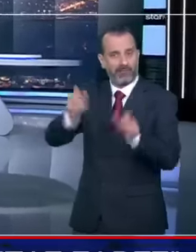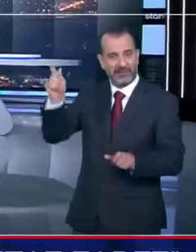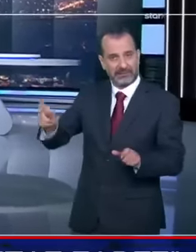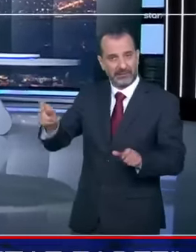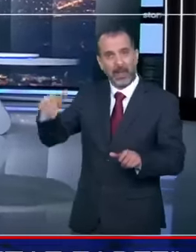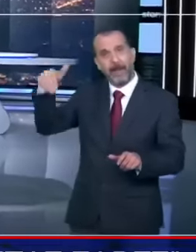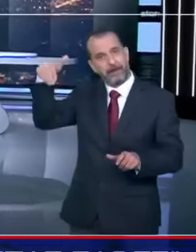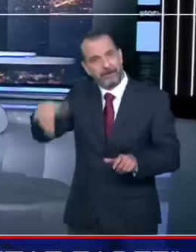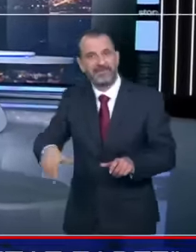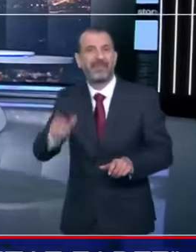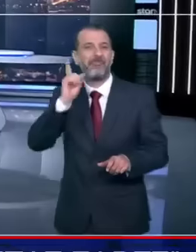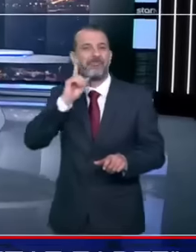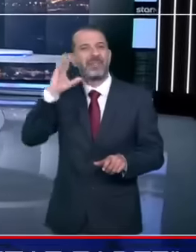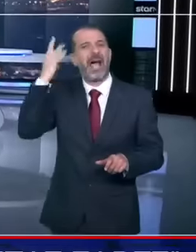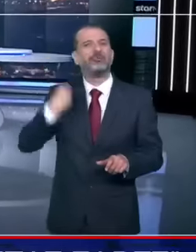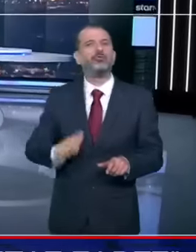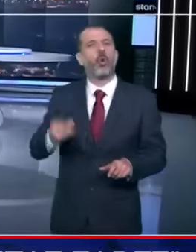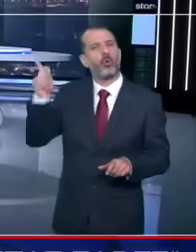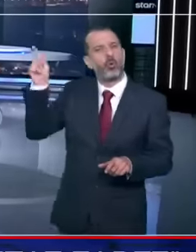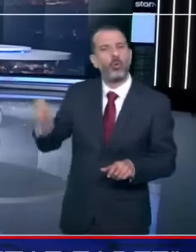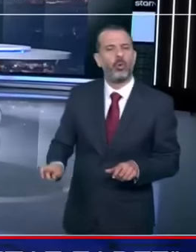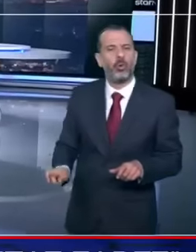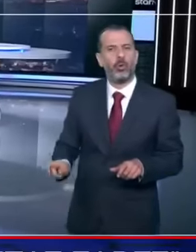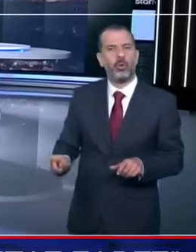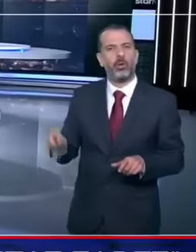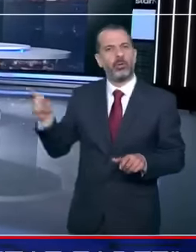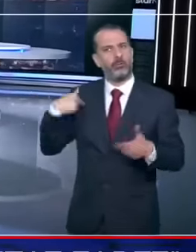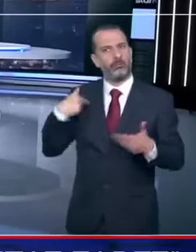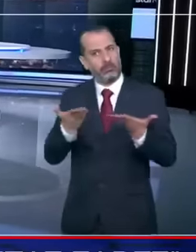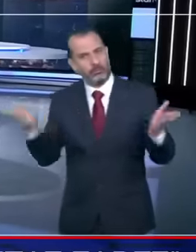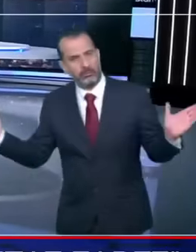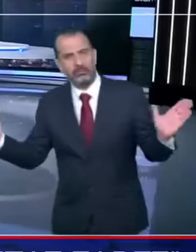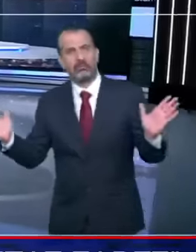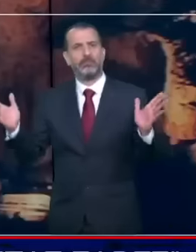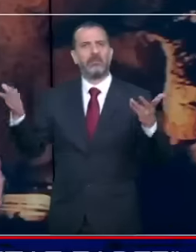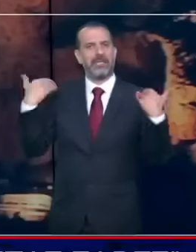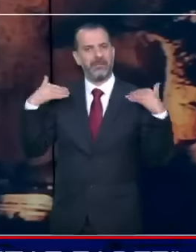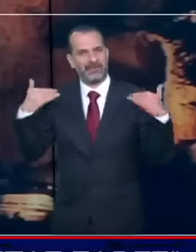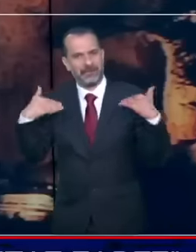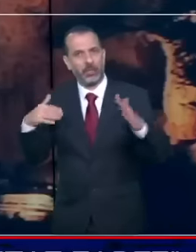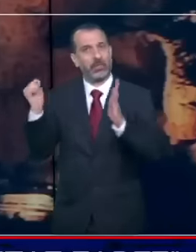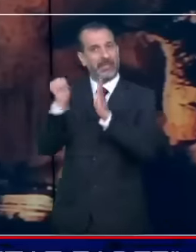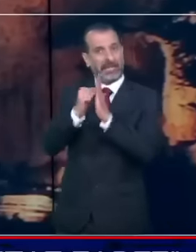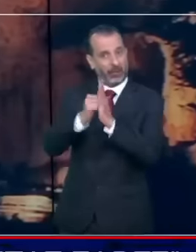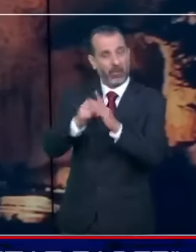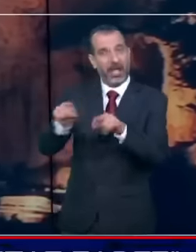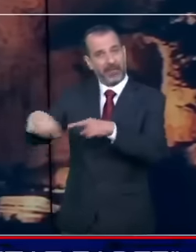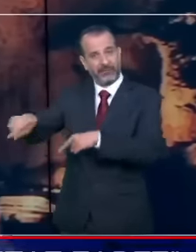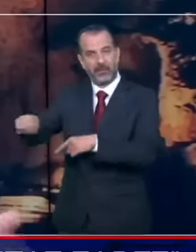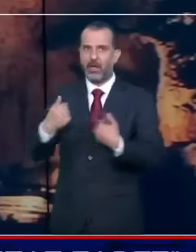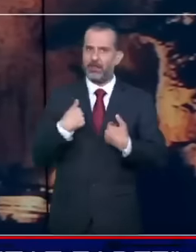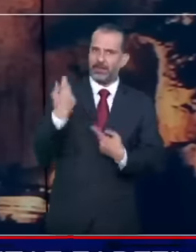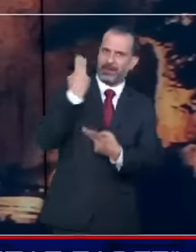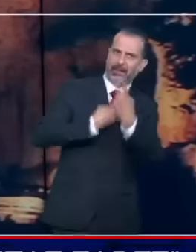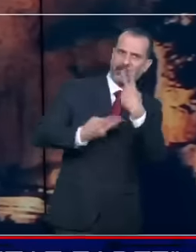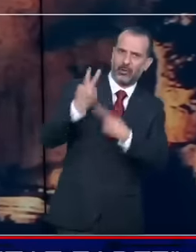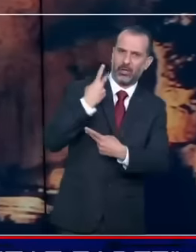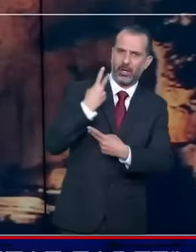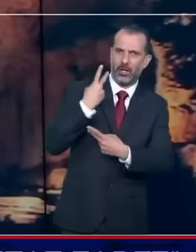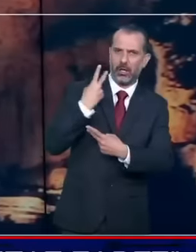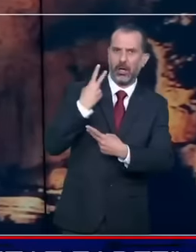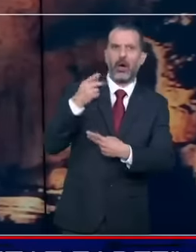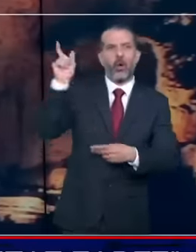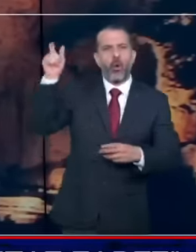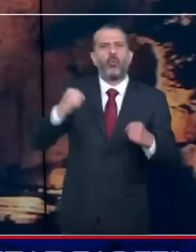κυρία Χτσιόγλου να ανοίγει εκείνη το σπίτι, γυμναστήριο, TikTok κτλ. Και εμένα κατηγορούν για lifestyle. Ο κύριος Κουτσούμπας άρεσε